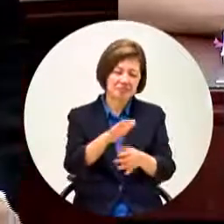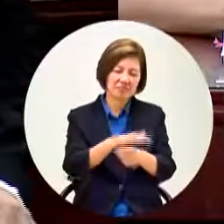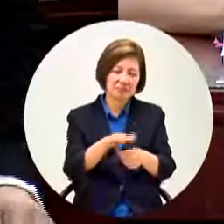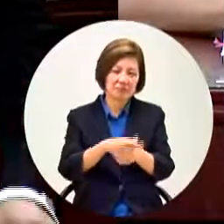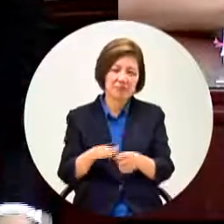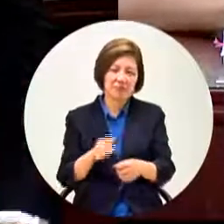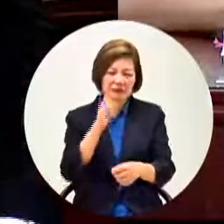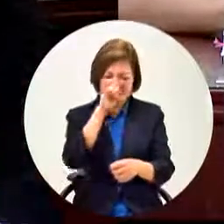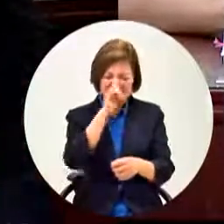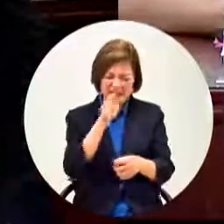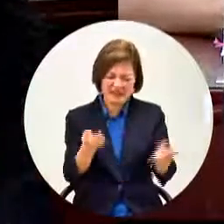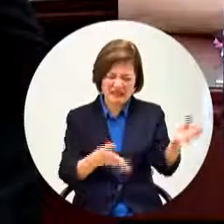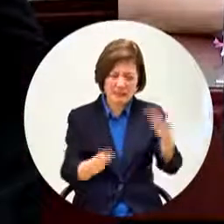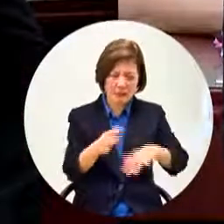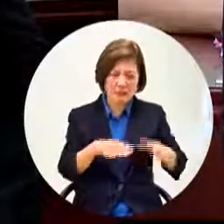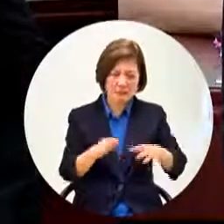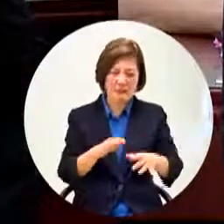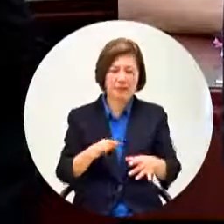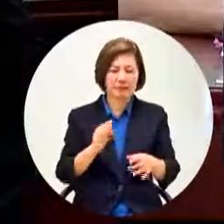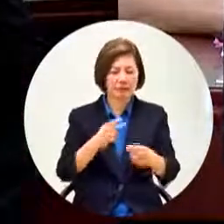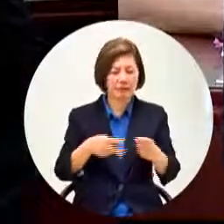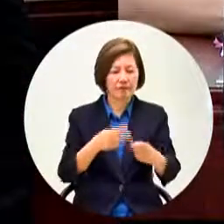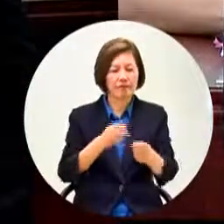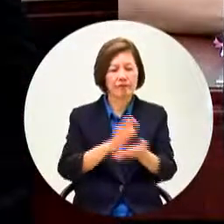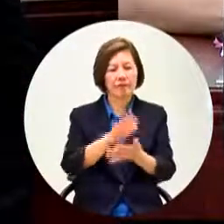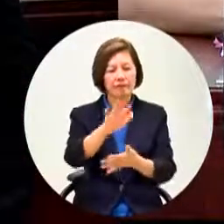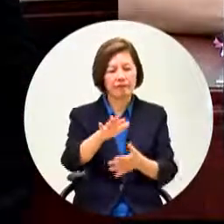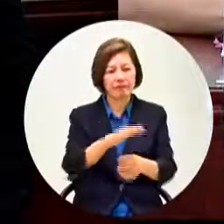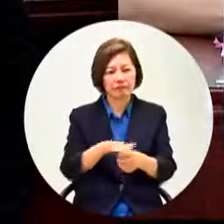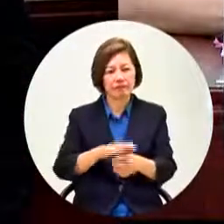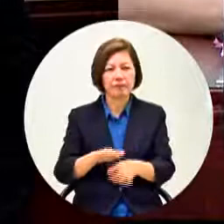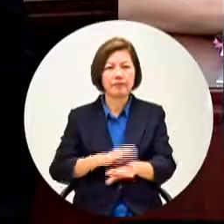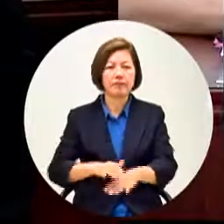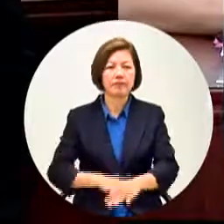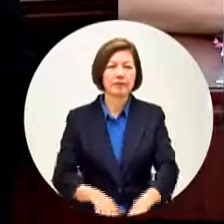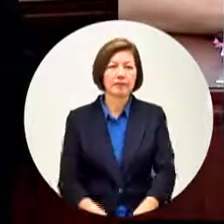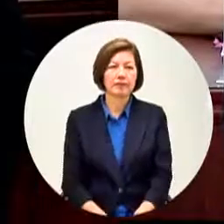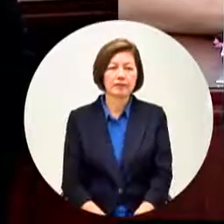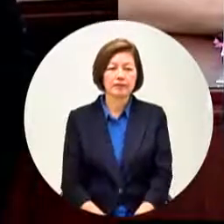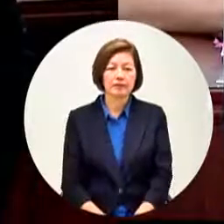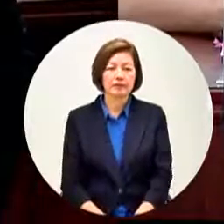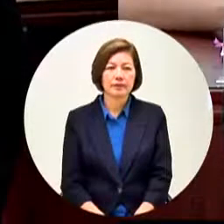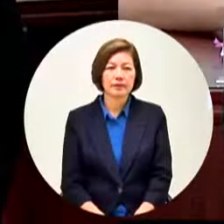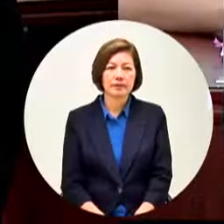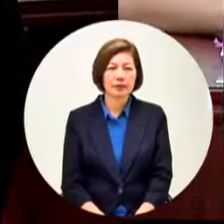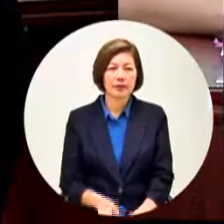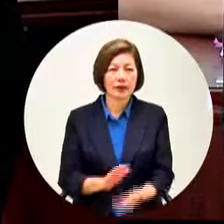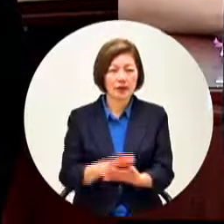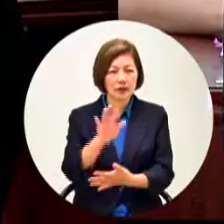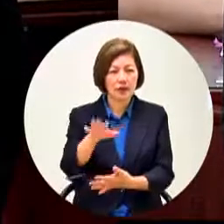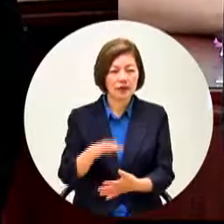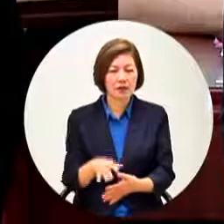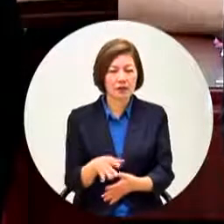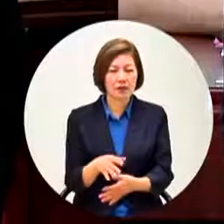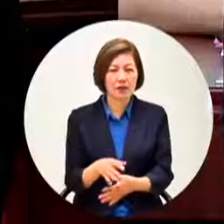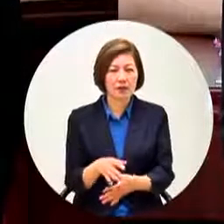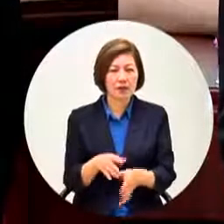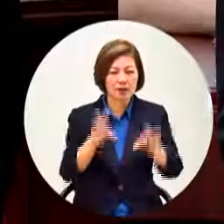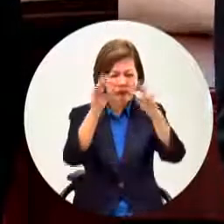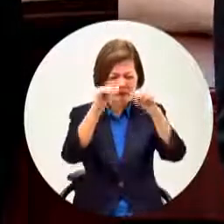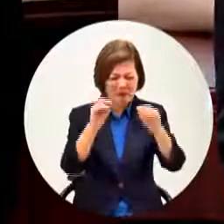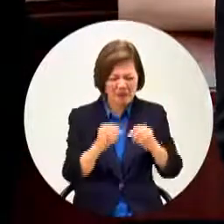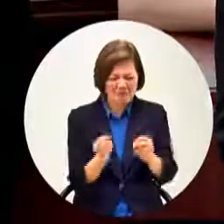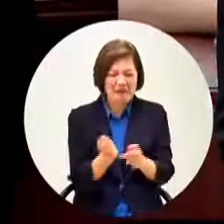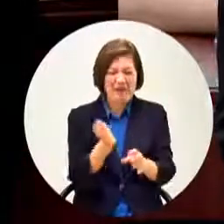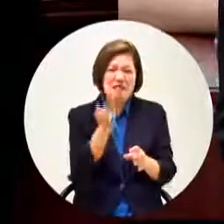对不对啊？吼，安局长， 是。 你是咪未来遐个伊遐个路，迄、那个火渣， 灰灰固